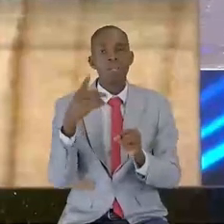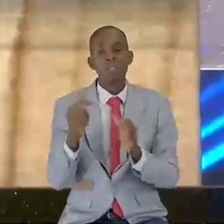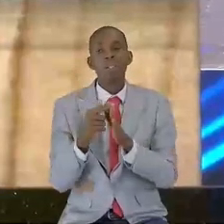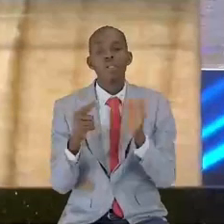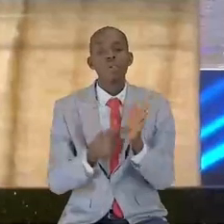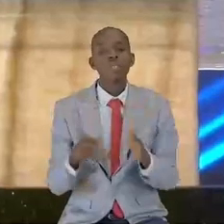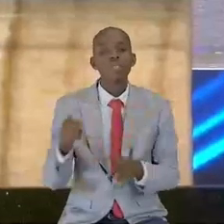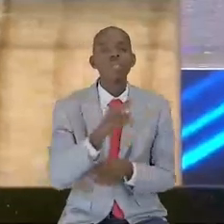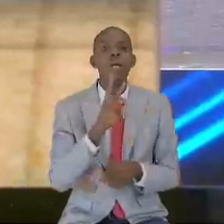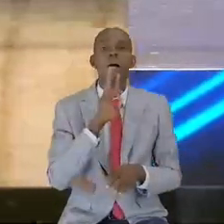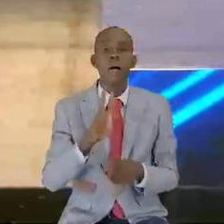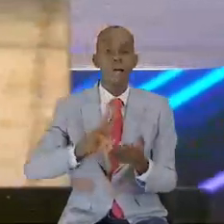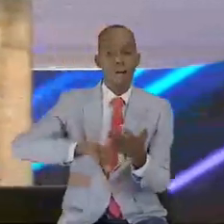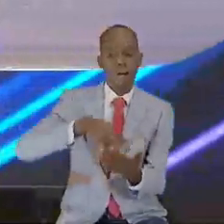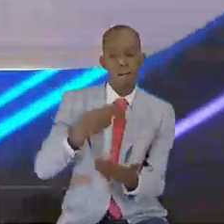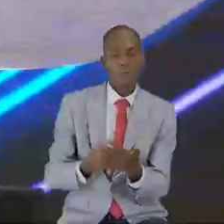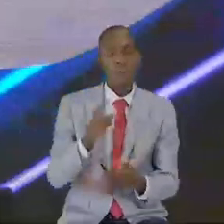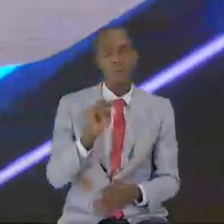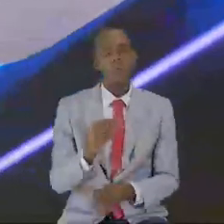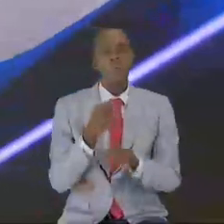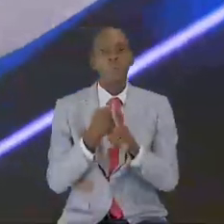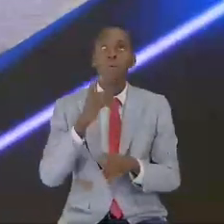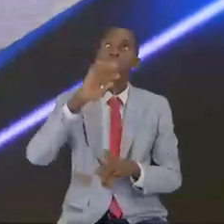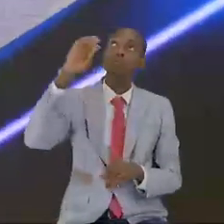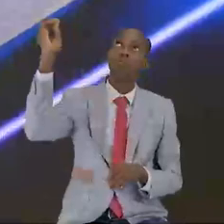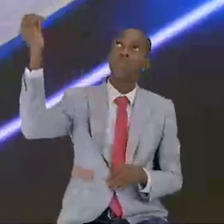Vous êtes déchus de la grâce.